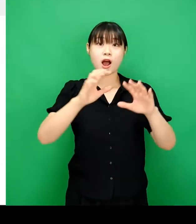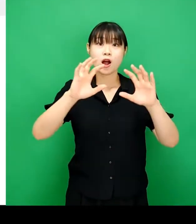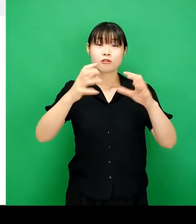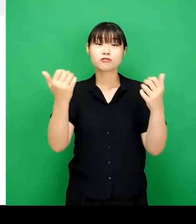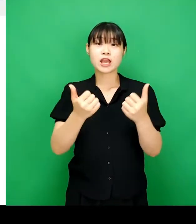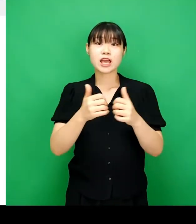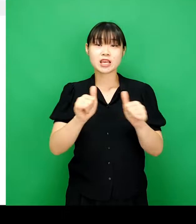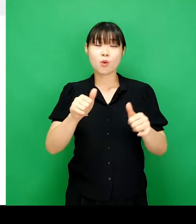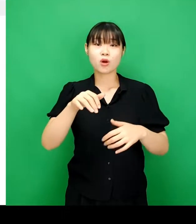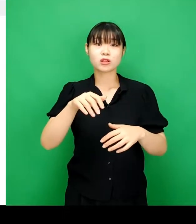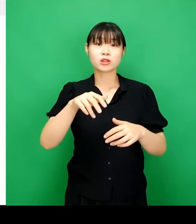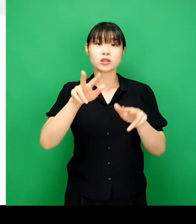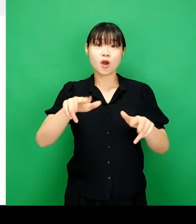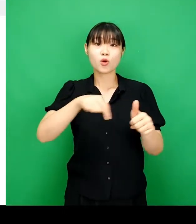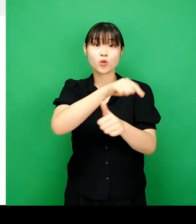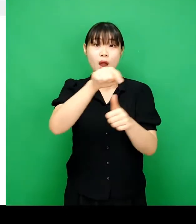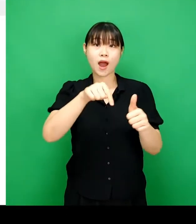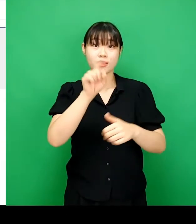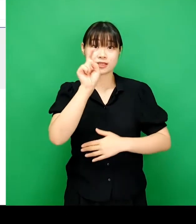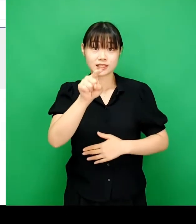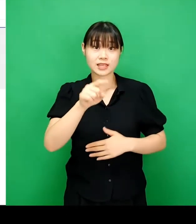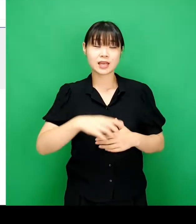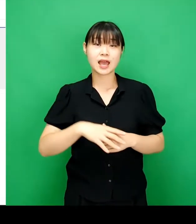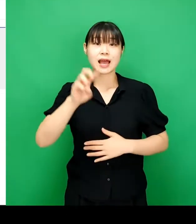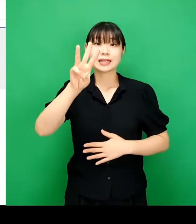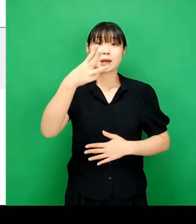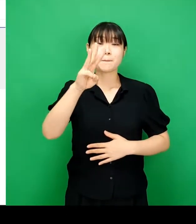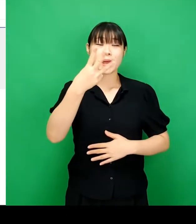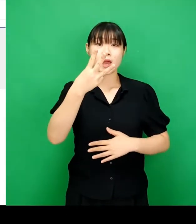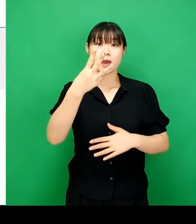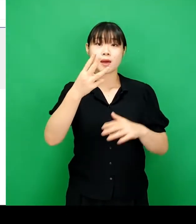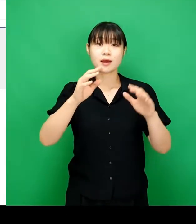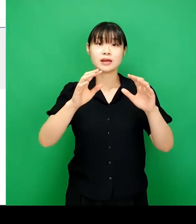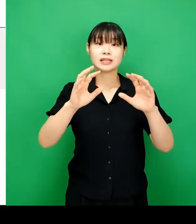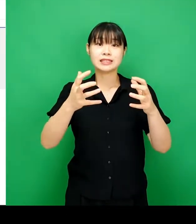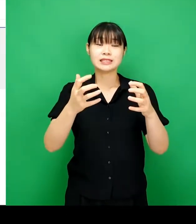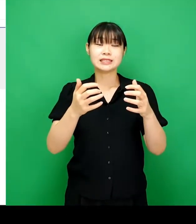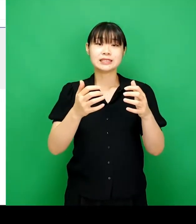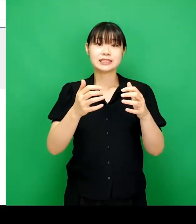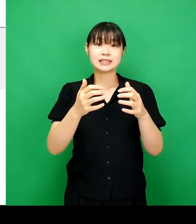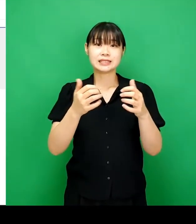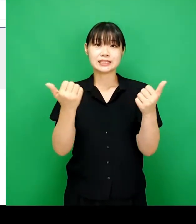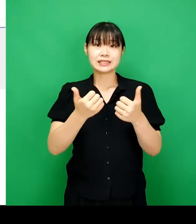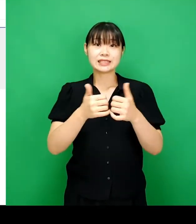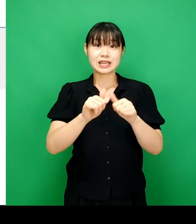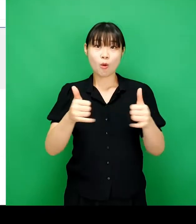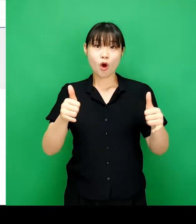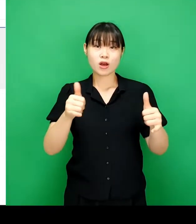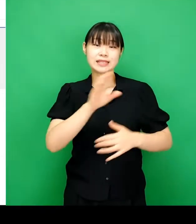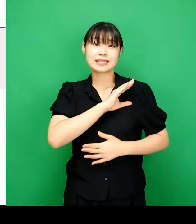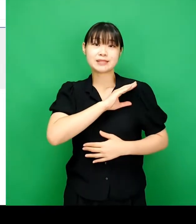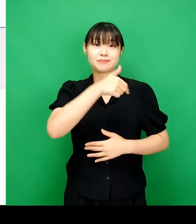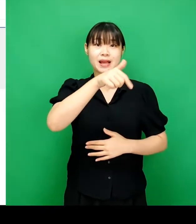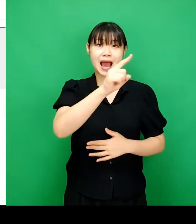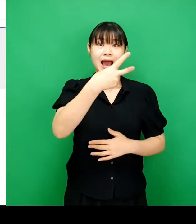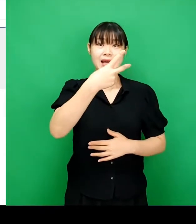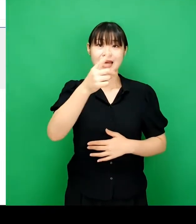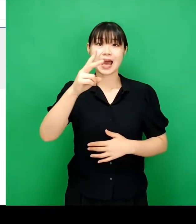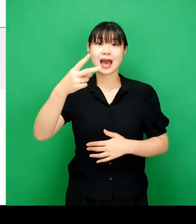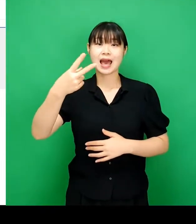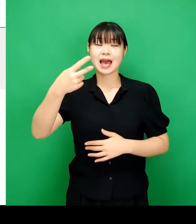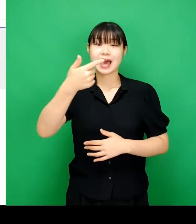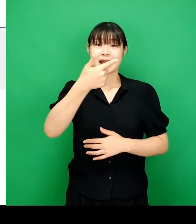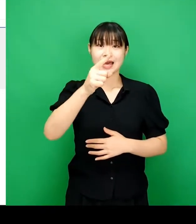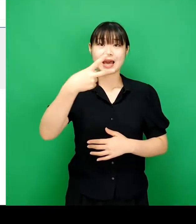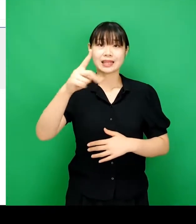첫 번째 결과값인 국회의원 현황을 클릭합니다. 300명 의원들의 현황을 이름 가나다 순으로